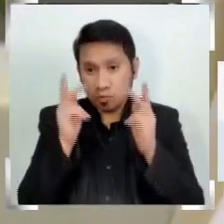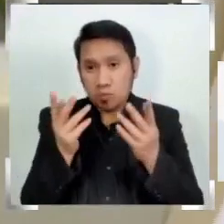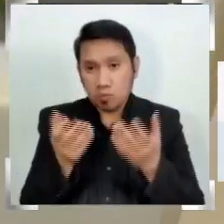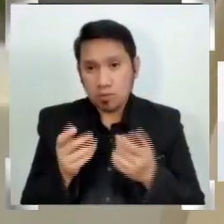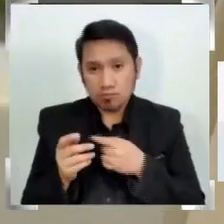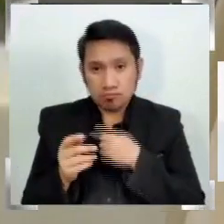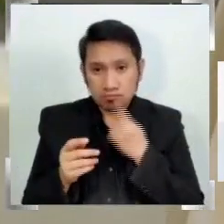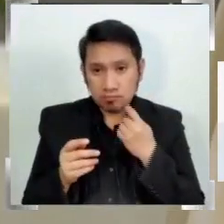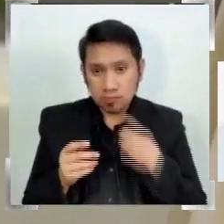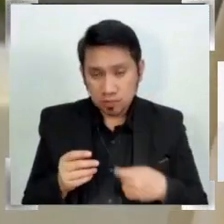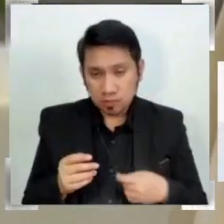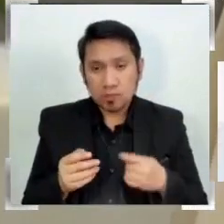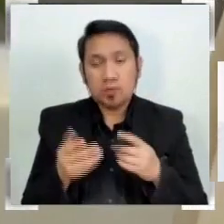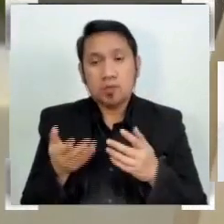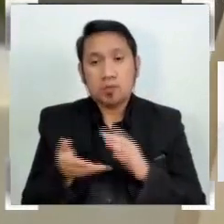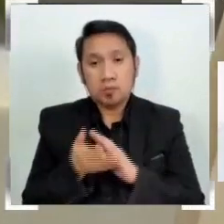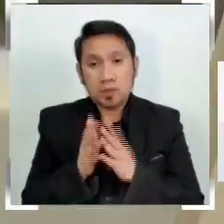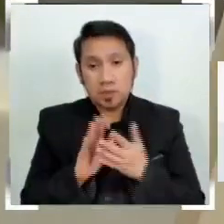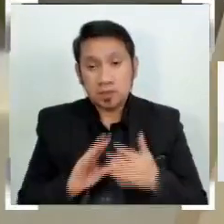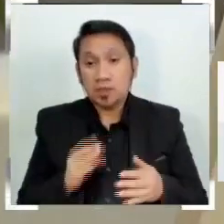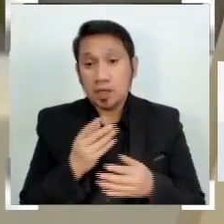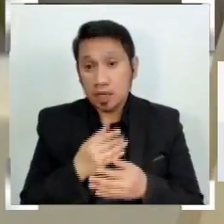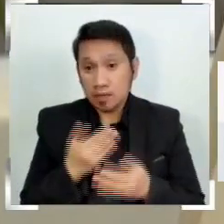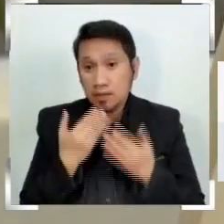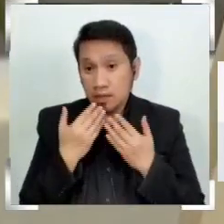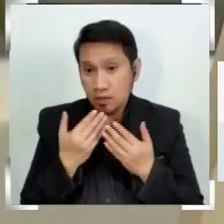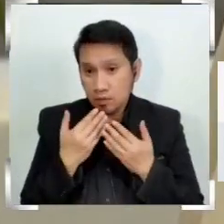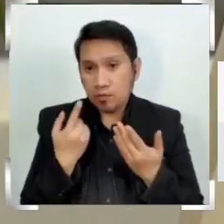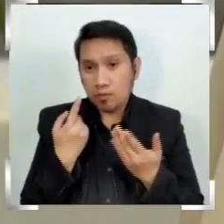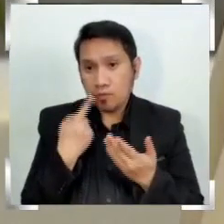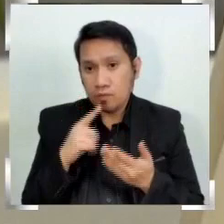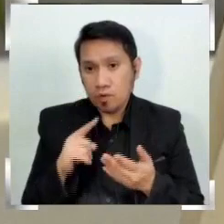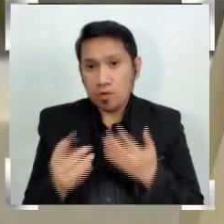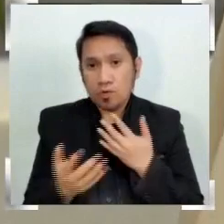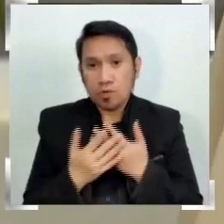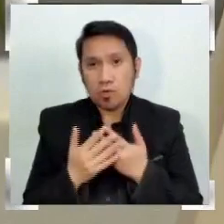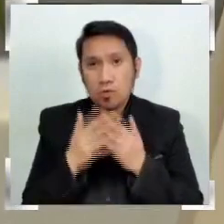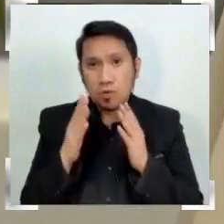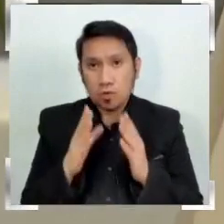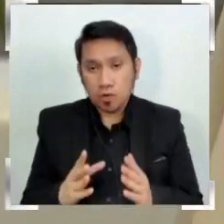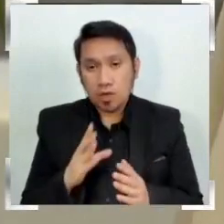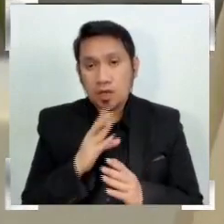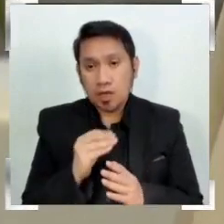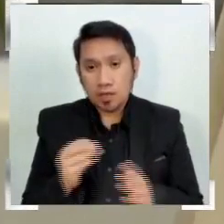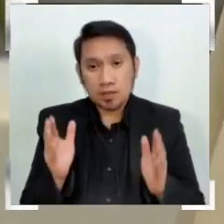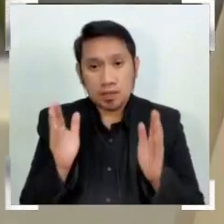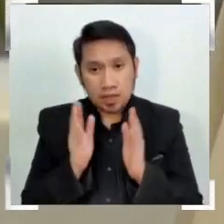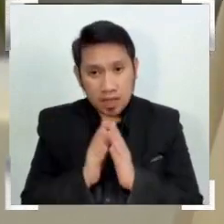ng mga hostage sa Gaza, at hiniling sa lahat na isama siya sa kanilang mga dasal.